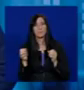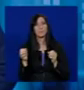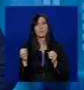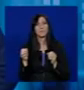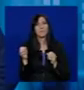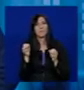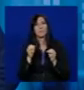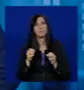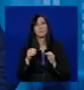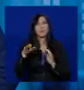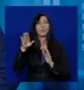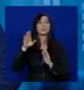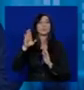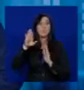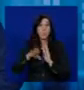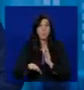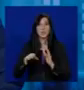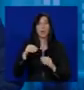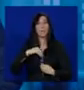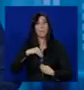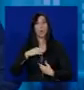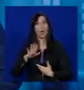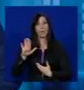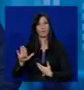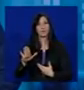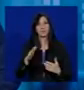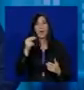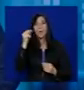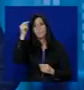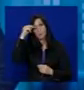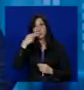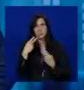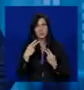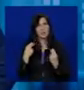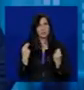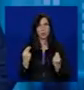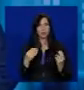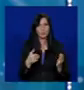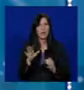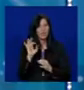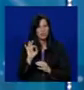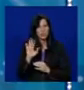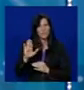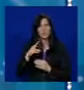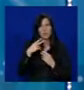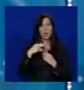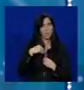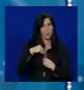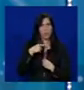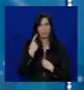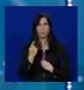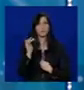човек, който да има по-нисък морал от вас. Господин, българските зрители сигурни, знаят много добре кой точно кой вие за морал да говорите,